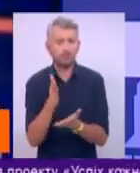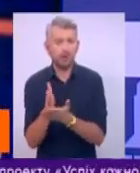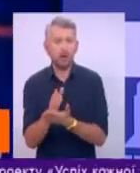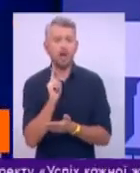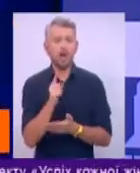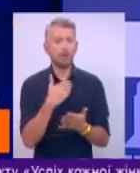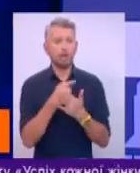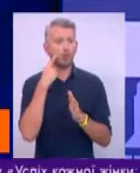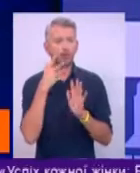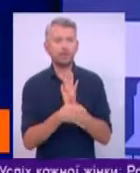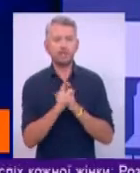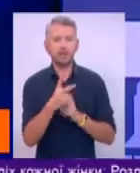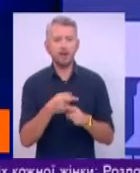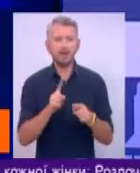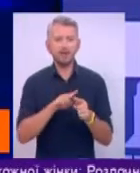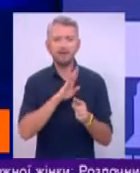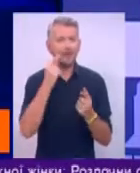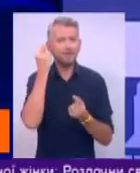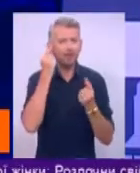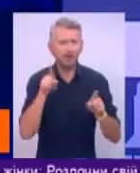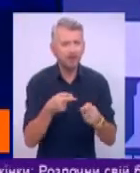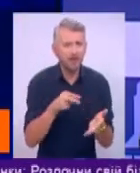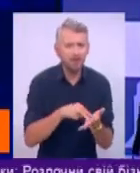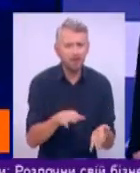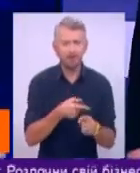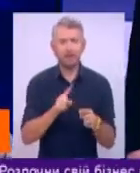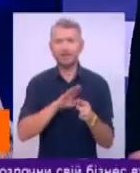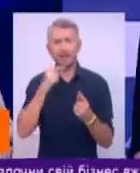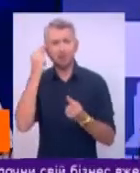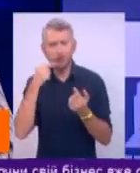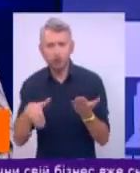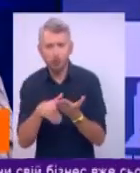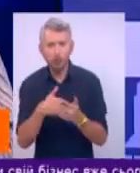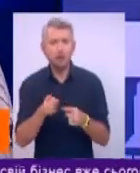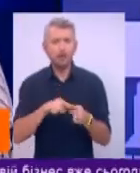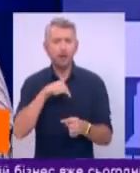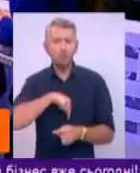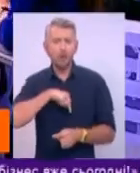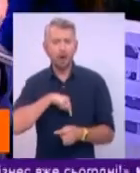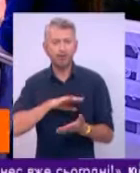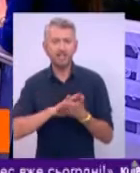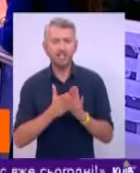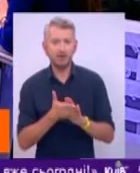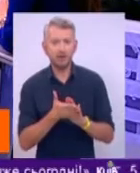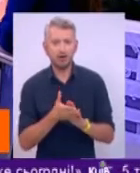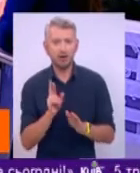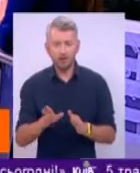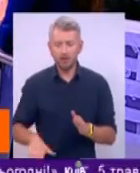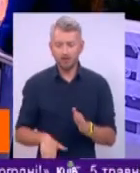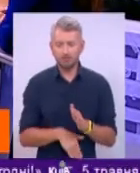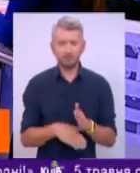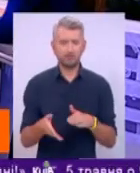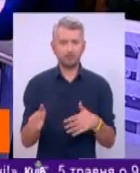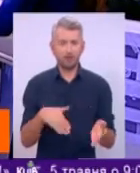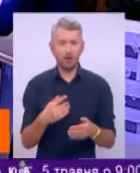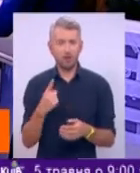от розумієте як? Це не психологічна реабілітація, це не психологічна допомога, це моральний клімат. Вони йдуть, як знаєте, як ліва і права нога. Якщо одного